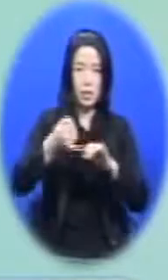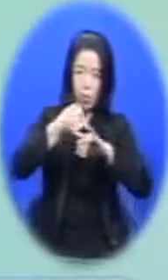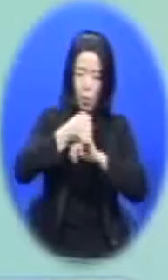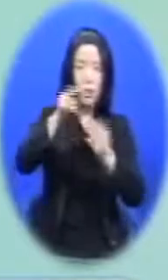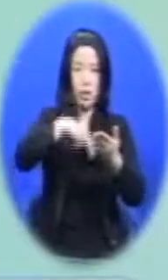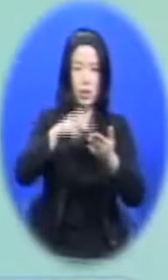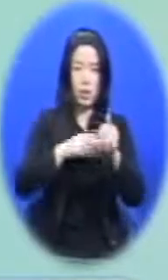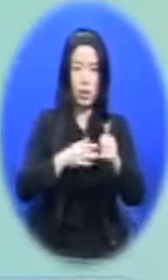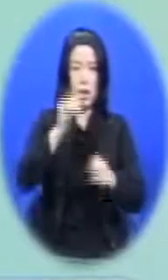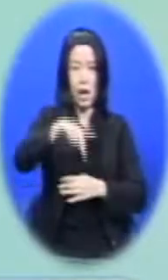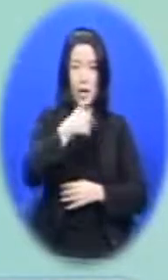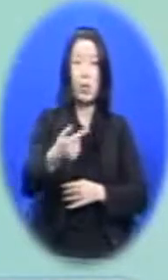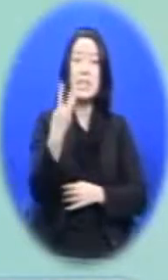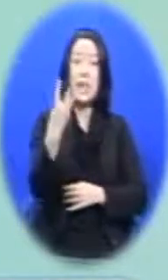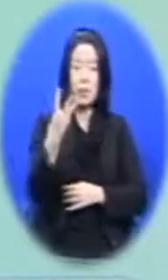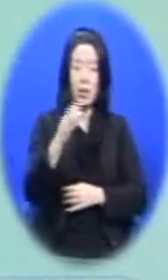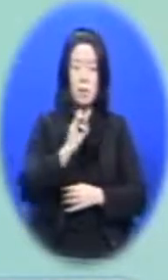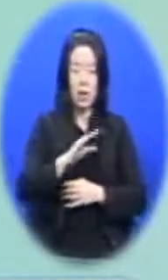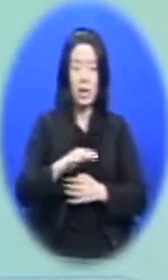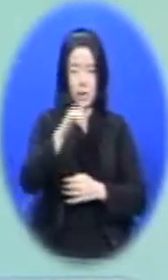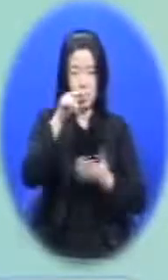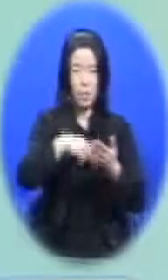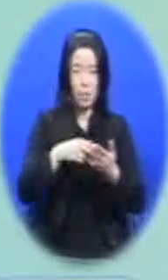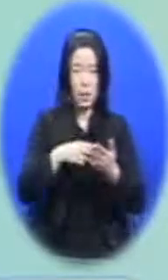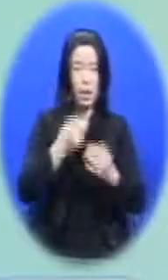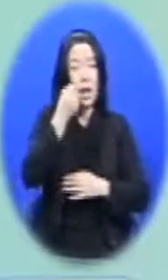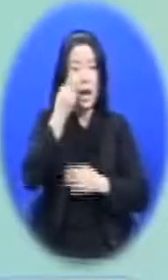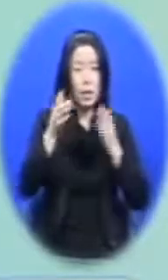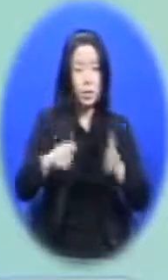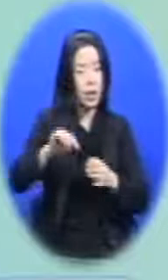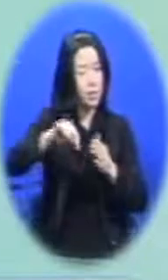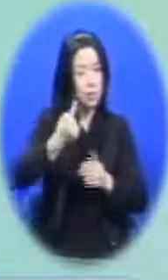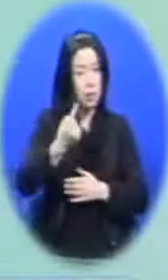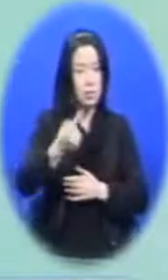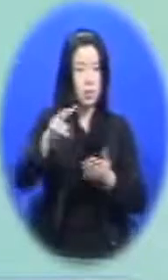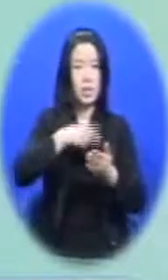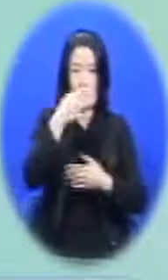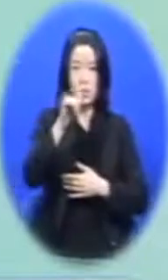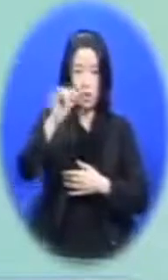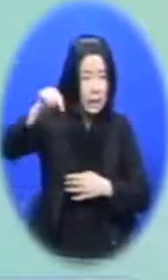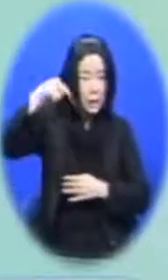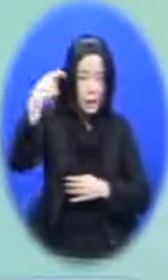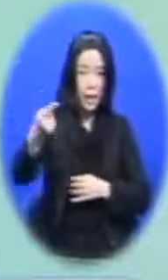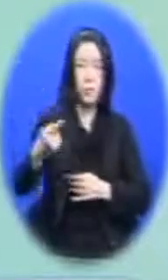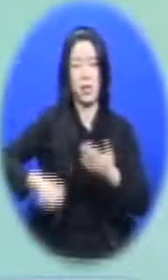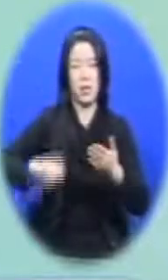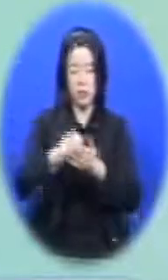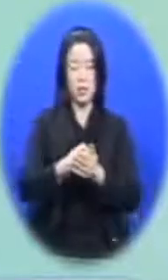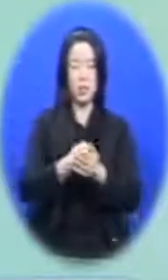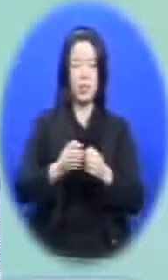읽으시라. 하루에 세 번만. 그러면 한 달이면 한 100번을 읽을 테니까 그 다음에 가서 그 다음에